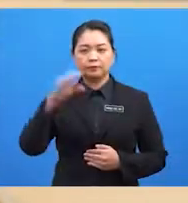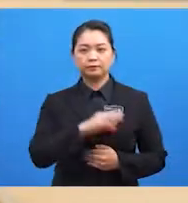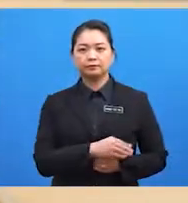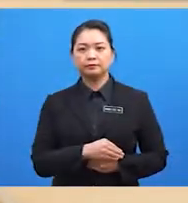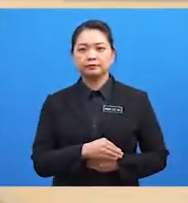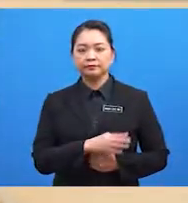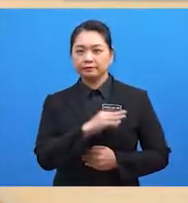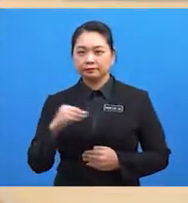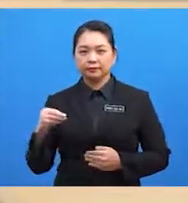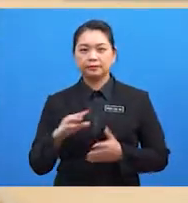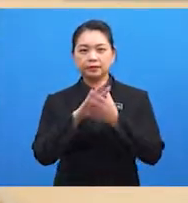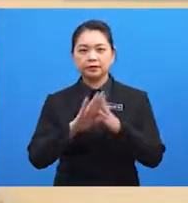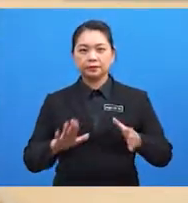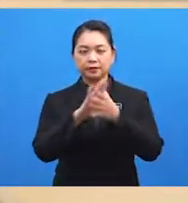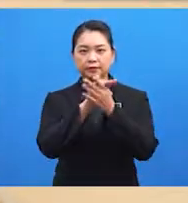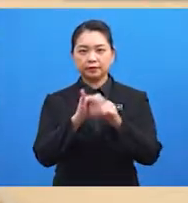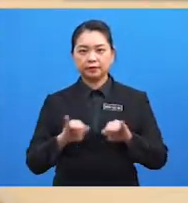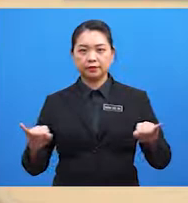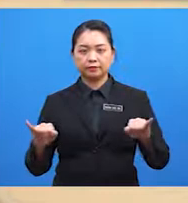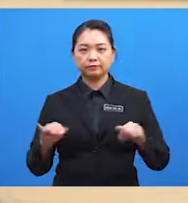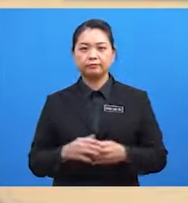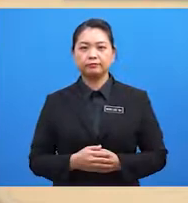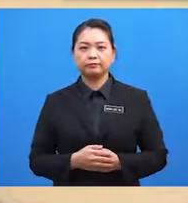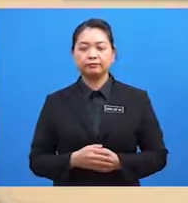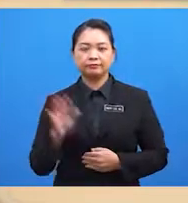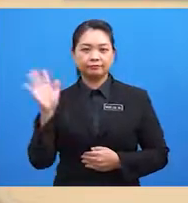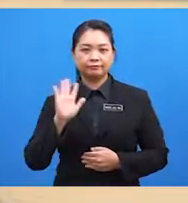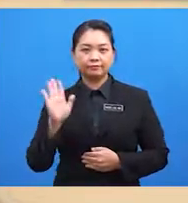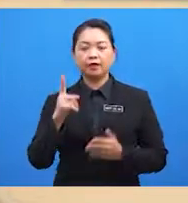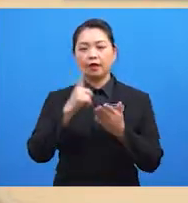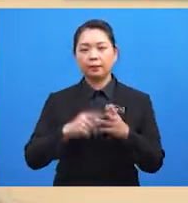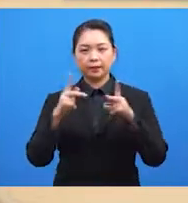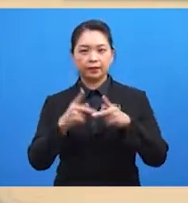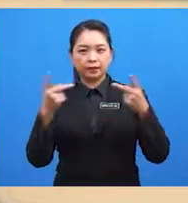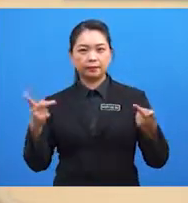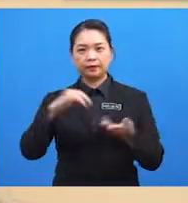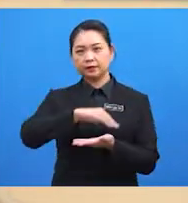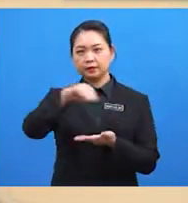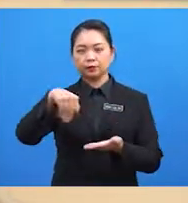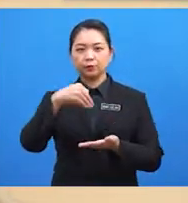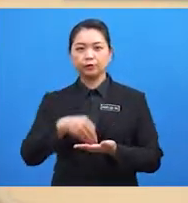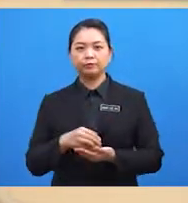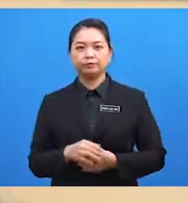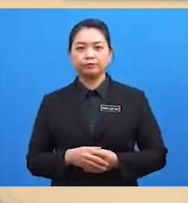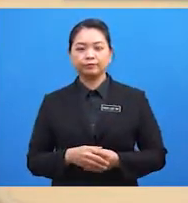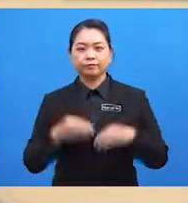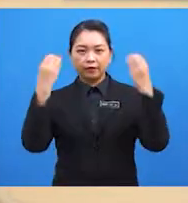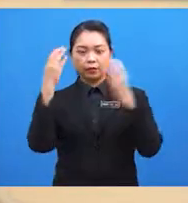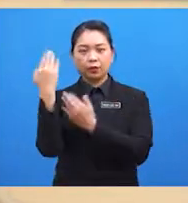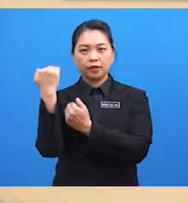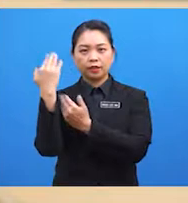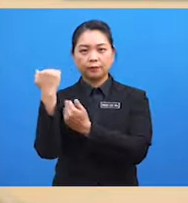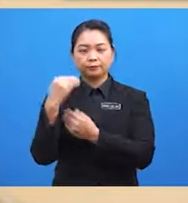Assalamualaikum dan selamat sejahtera. Hai, apa khabar semua? Cikgu